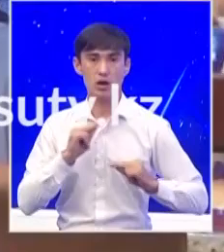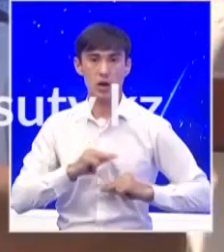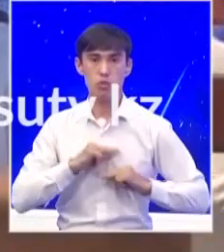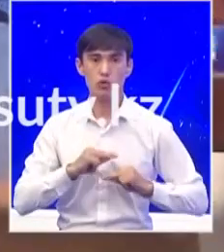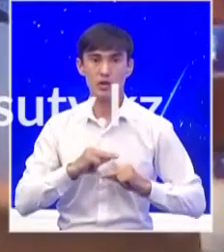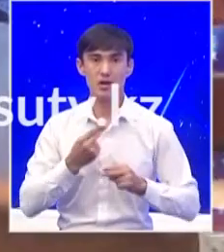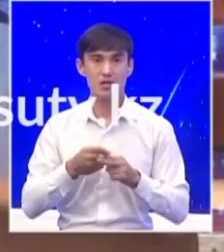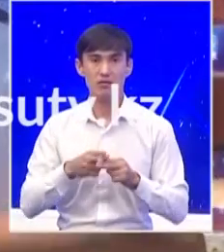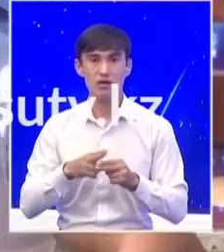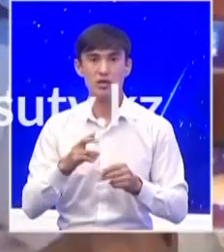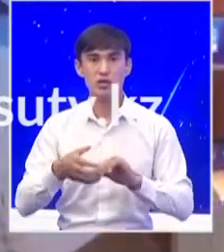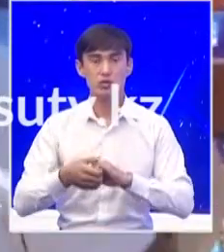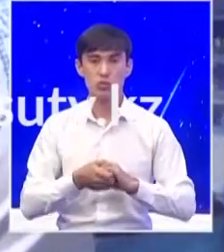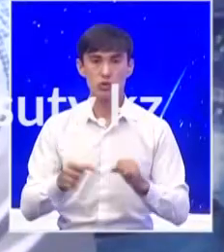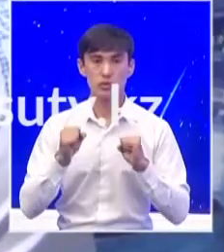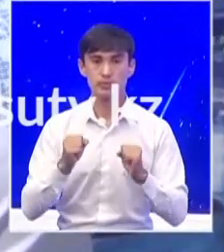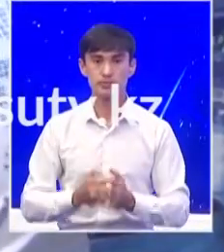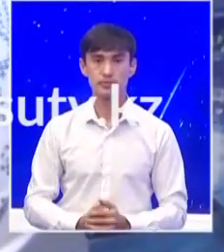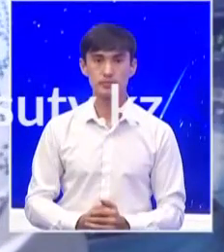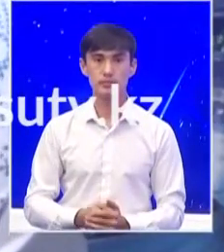аспектами этого вида единоборства.